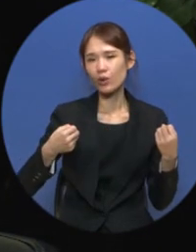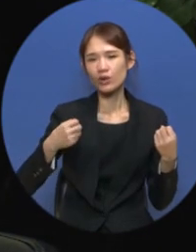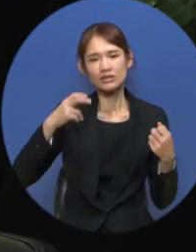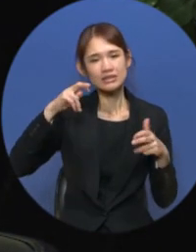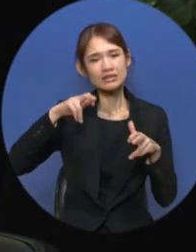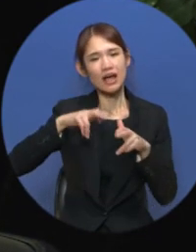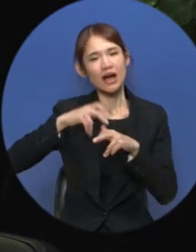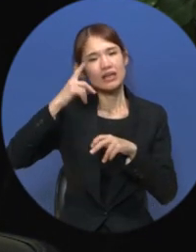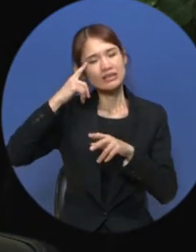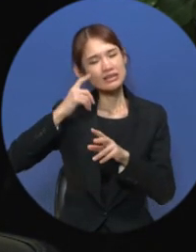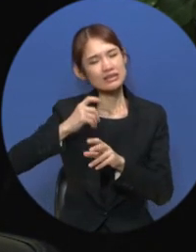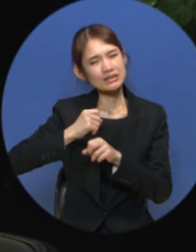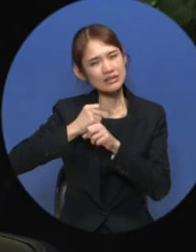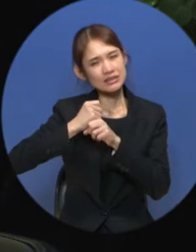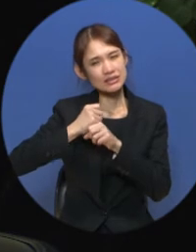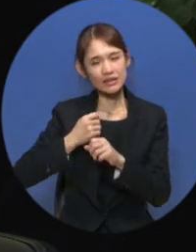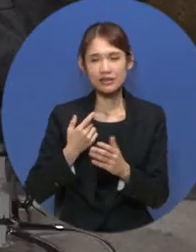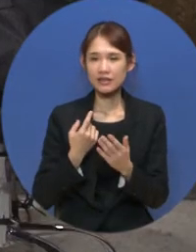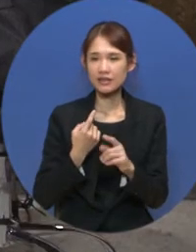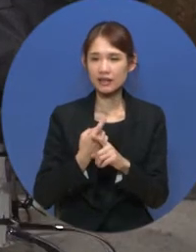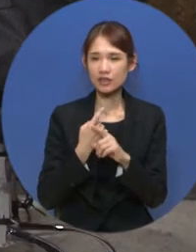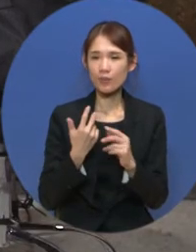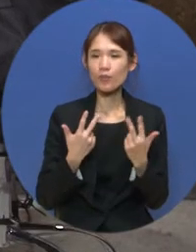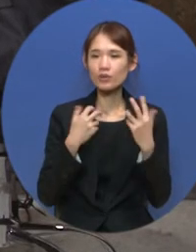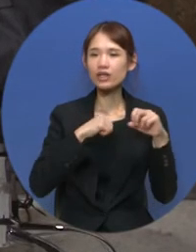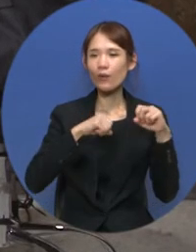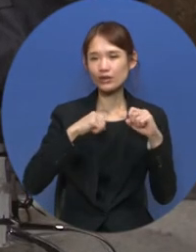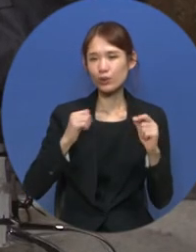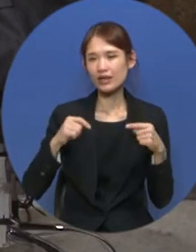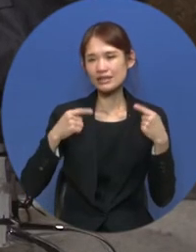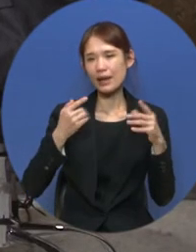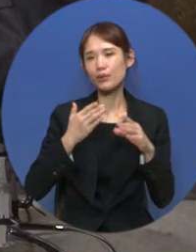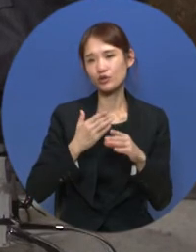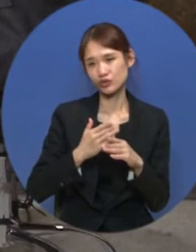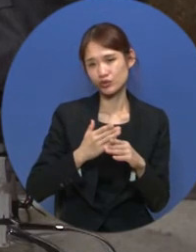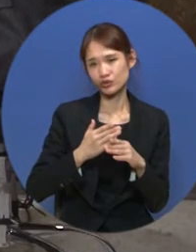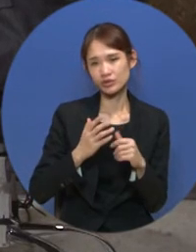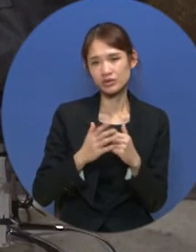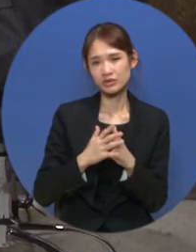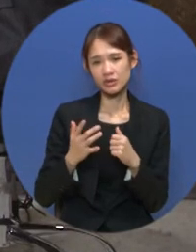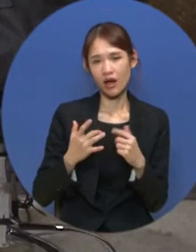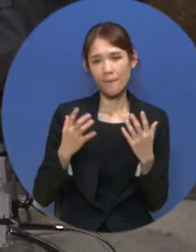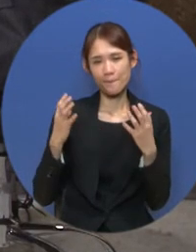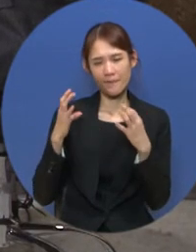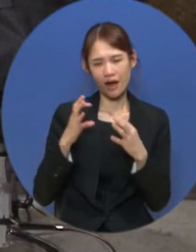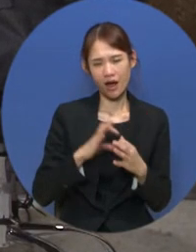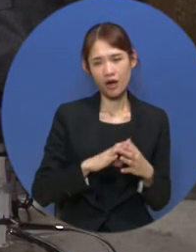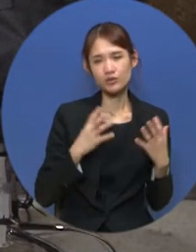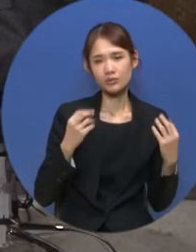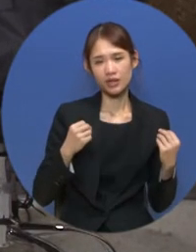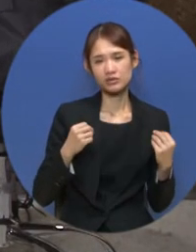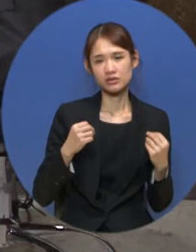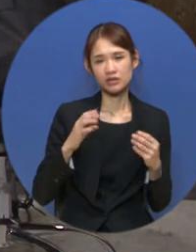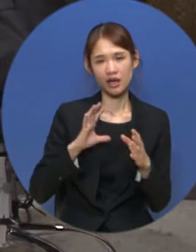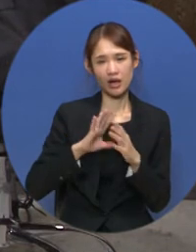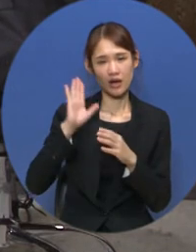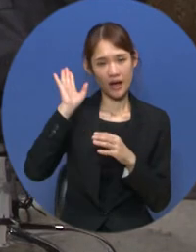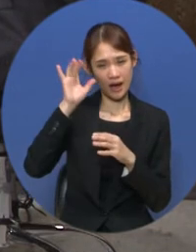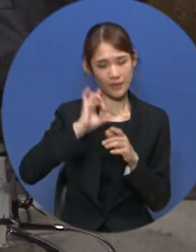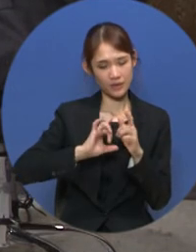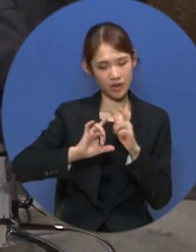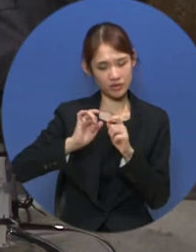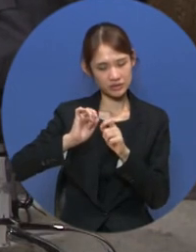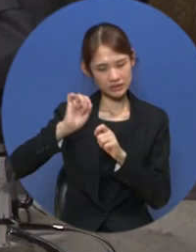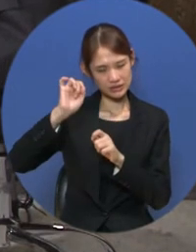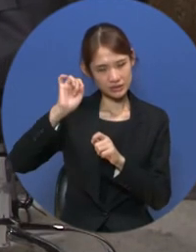장애인식에선 봉사활동에 계속 참여를 하고 있고요. 그래서 이런 부분들이 좀 계속 저희가 장기적으로 지속성을